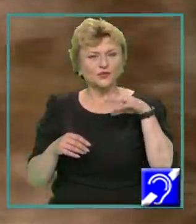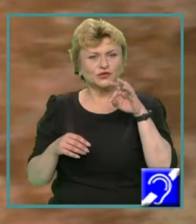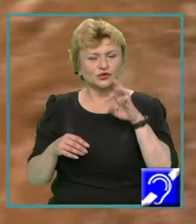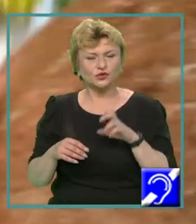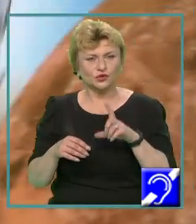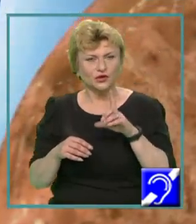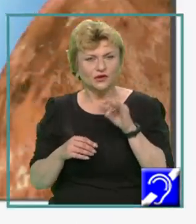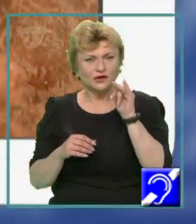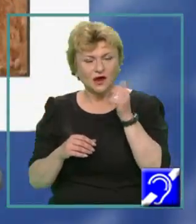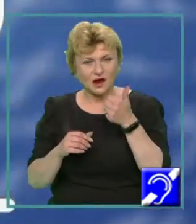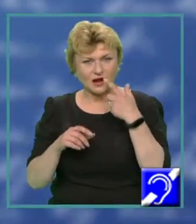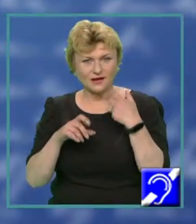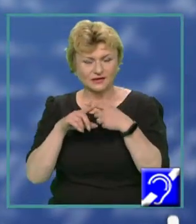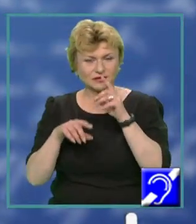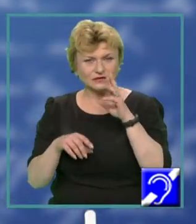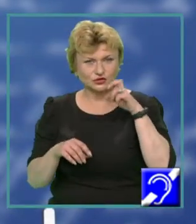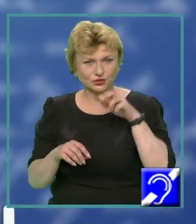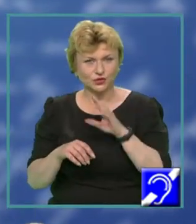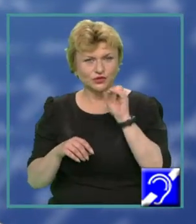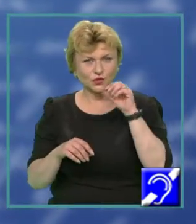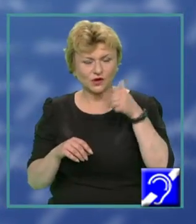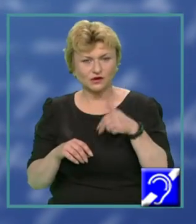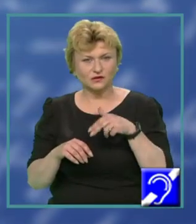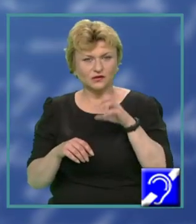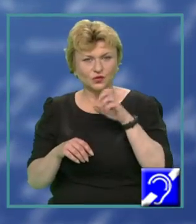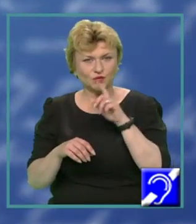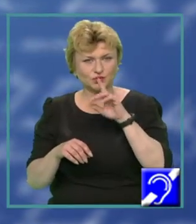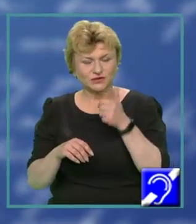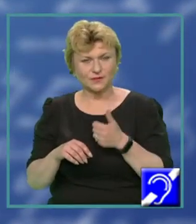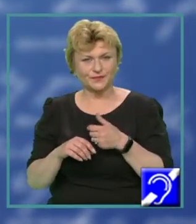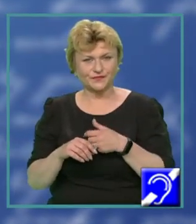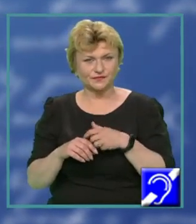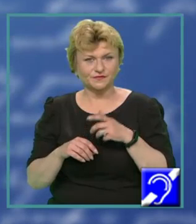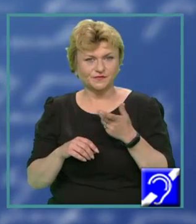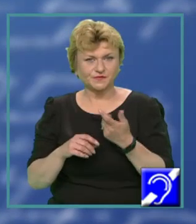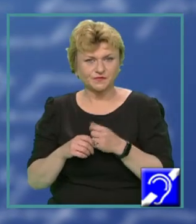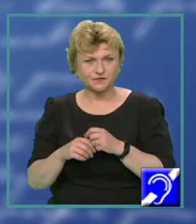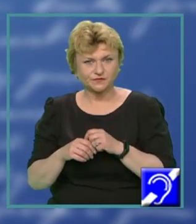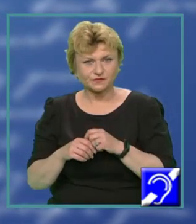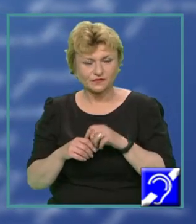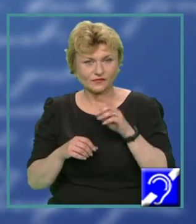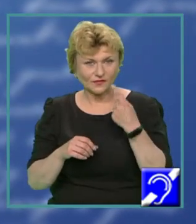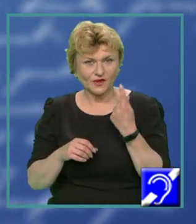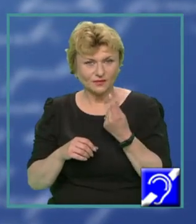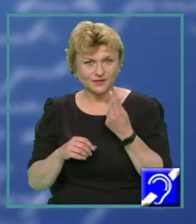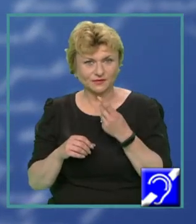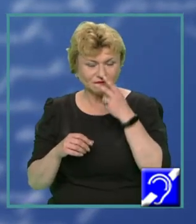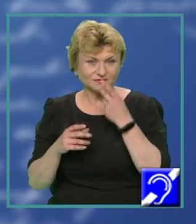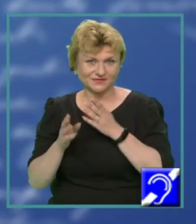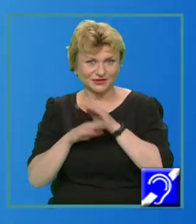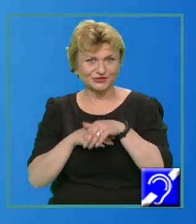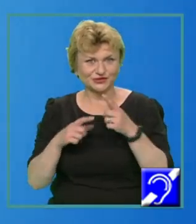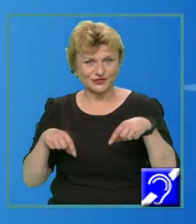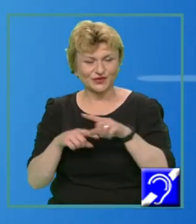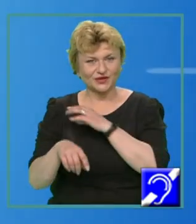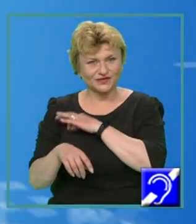Colegiul Sfântul Sava în Universitatea din București și actualul Colegiul Național Sfântul Sava. Până veți ajunge și voi la universitate,